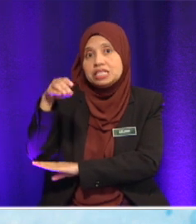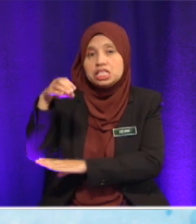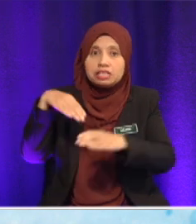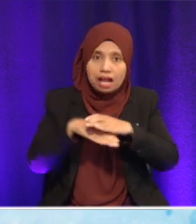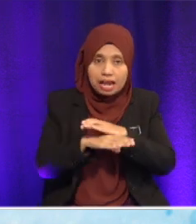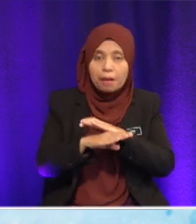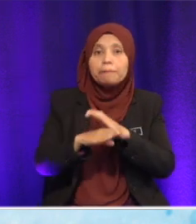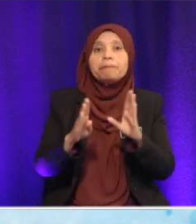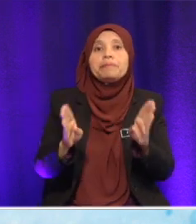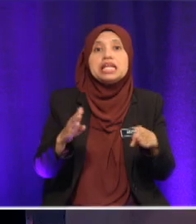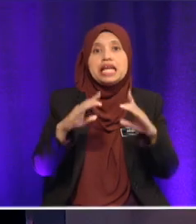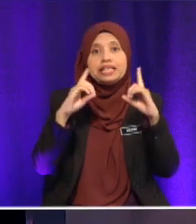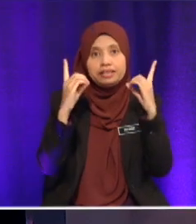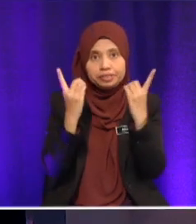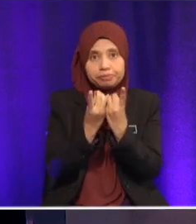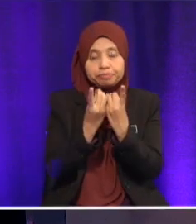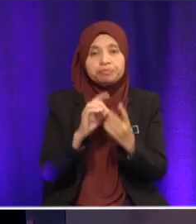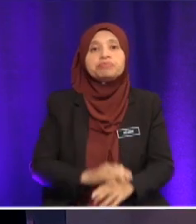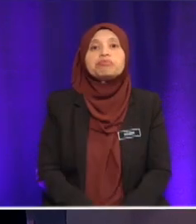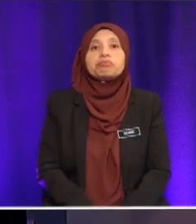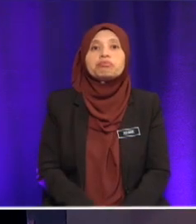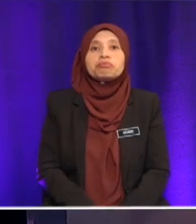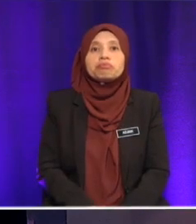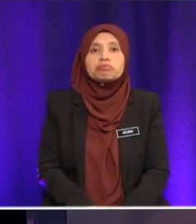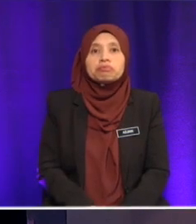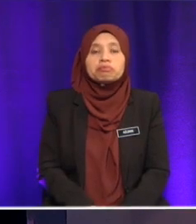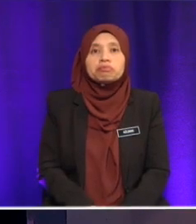Indonesia Oke deh